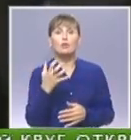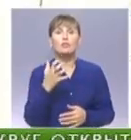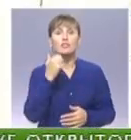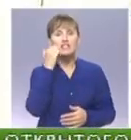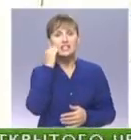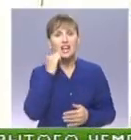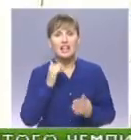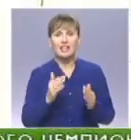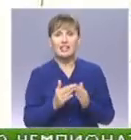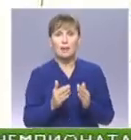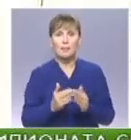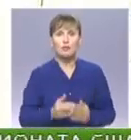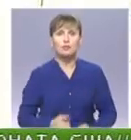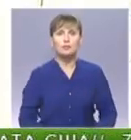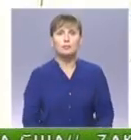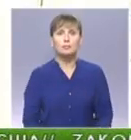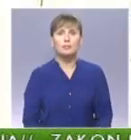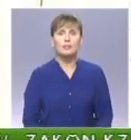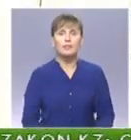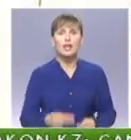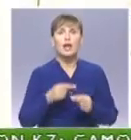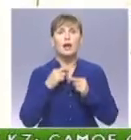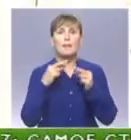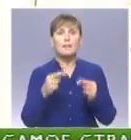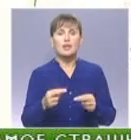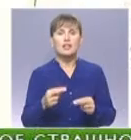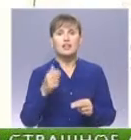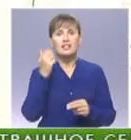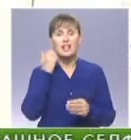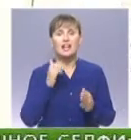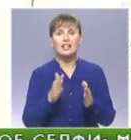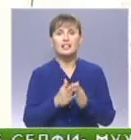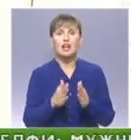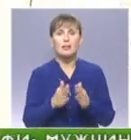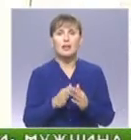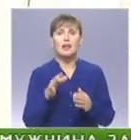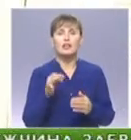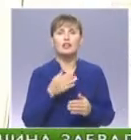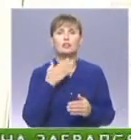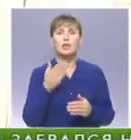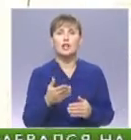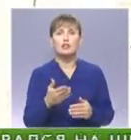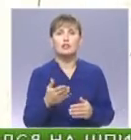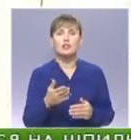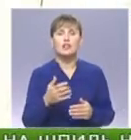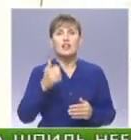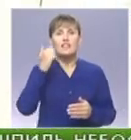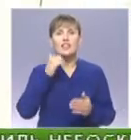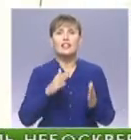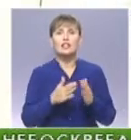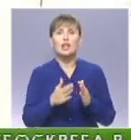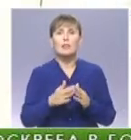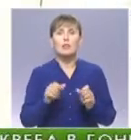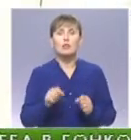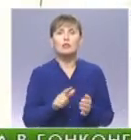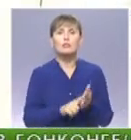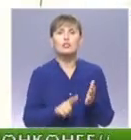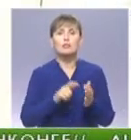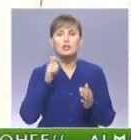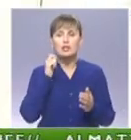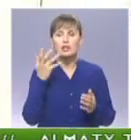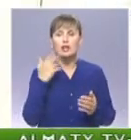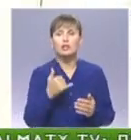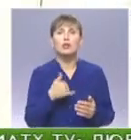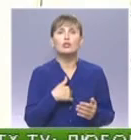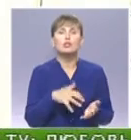домов. Обращаются, значит, граждане, которые живут в ветхих домах, значит, и спрашивают, вот у нас ветхий дом, ему уже 70 лет, когда вы нас